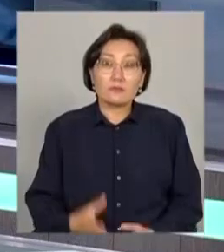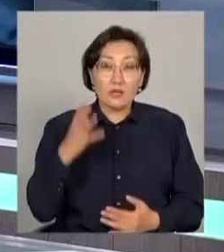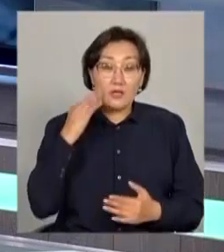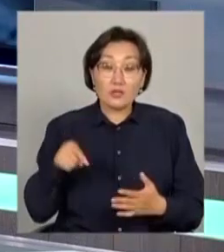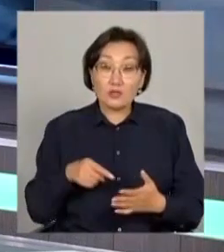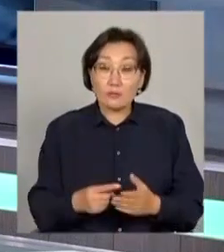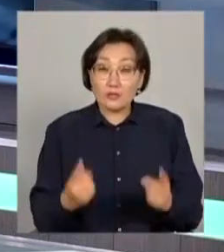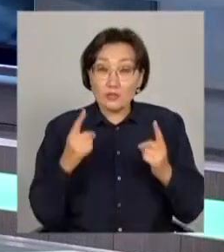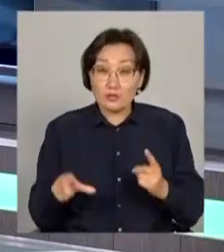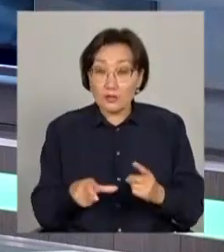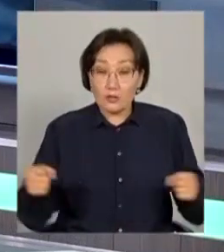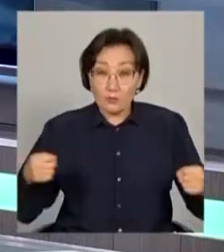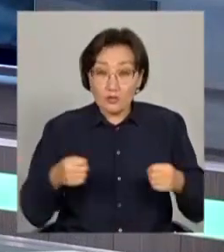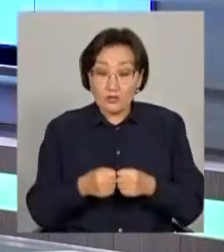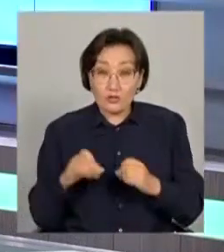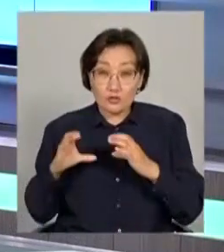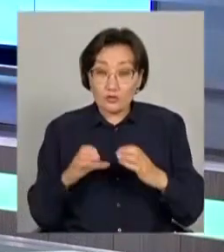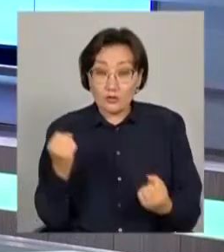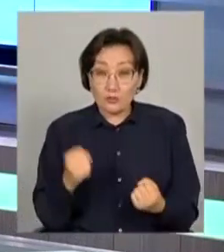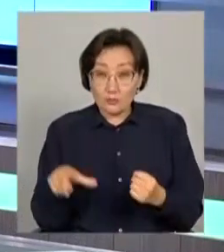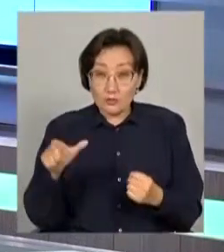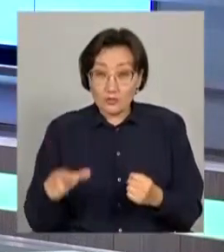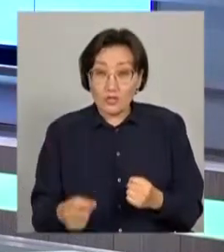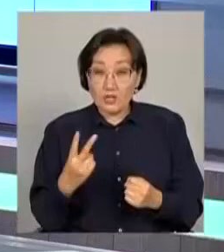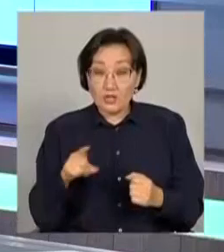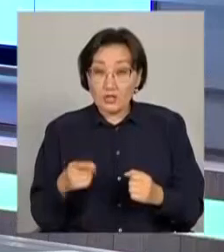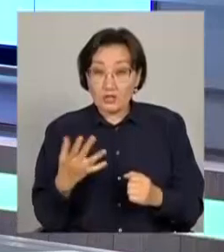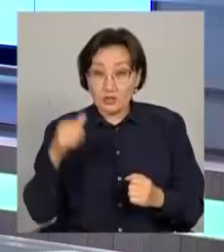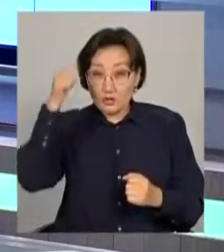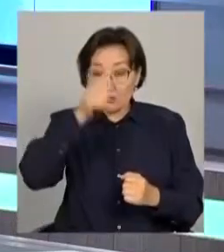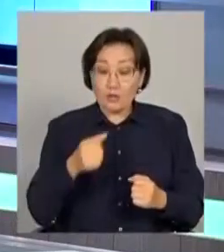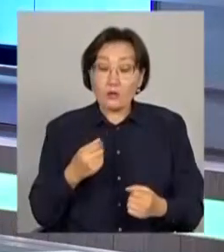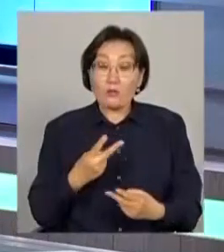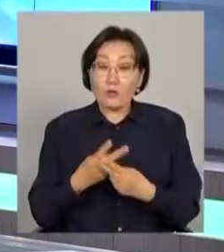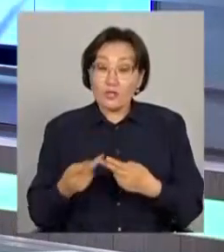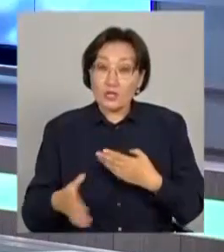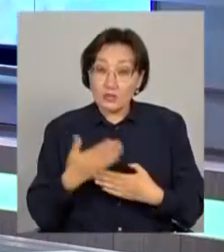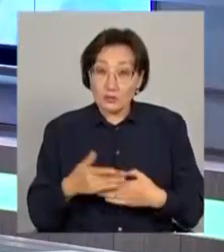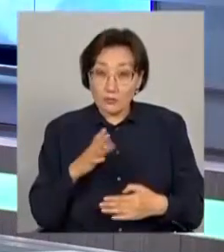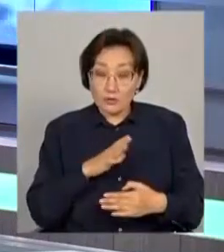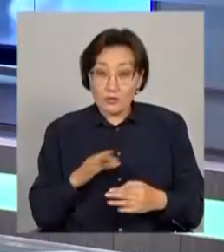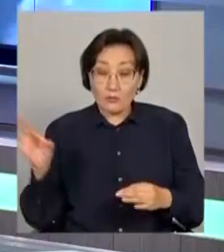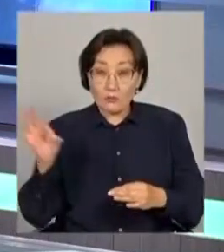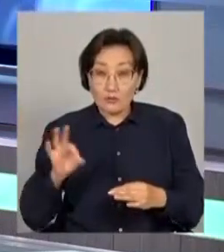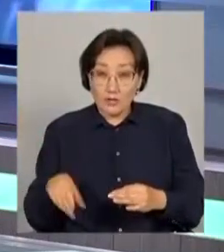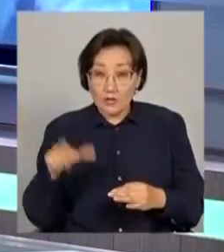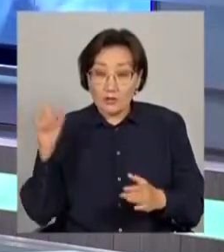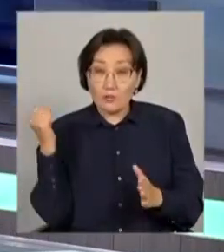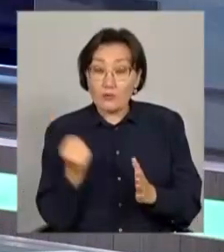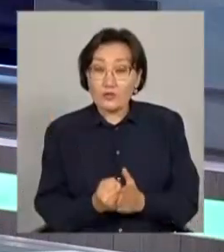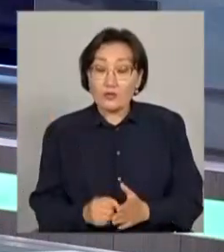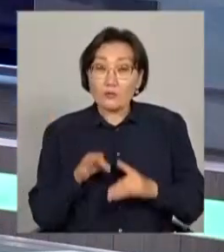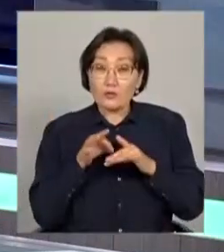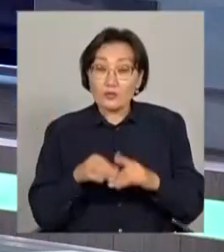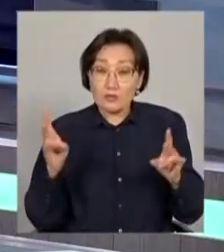Алматыда ірі жол апатын жасаған автобус жүргізушісі 2,5 жылға бас бостандығынан айырылды. Қасқағым сәтте адам өліміне әкелген